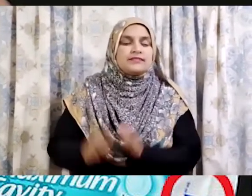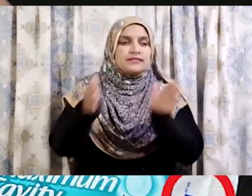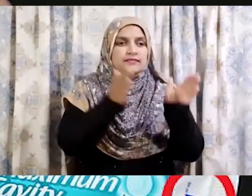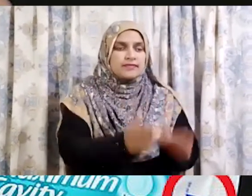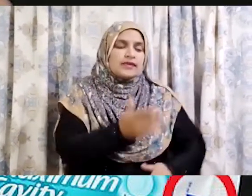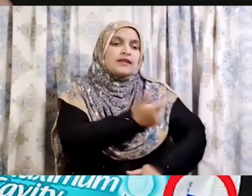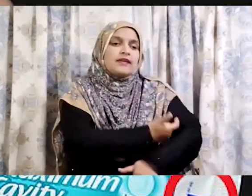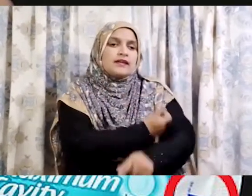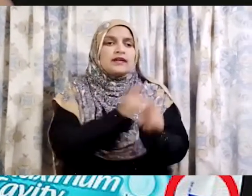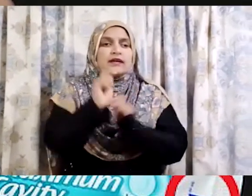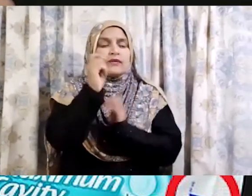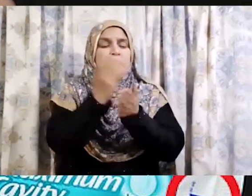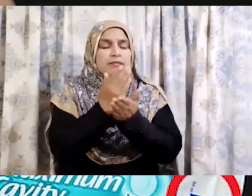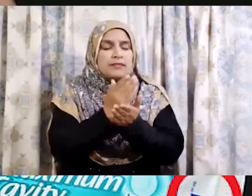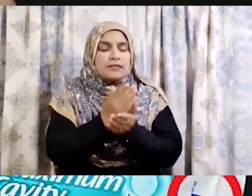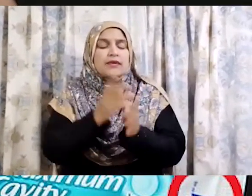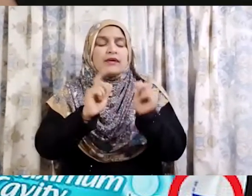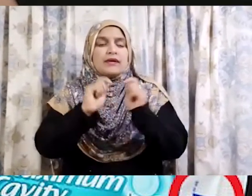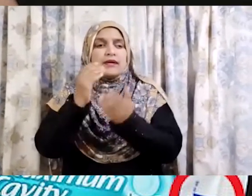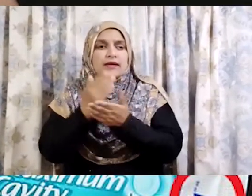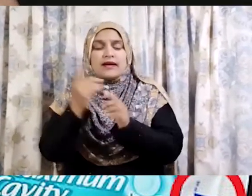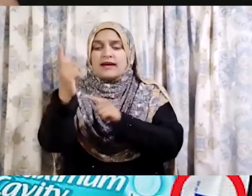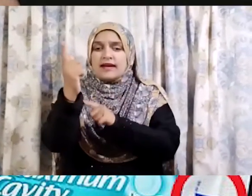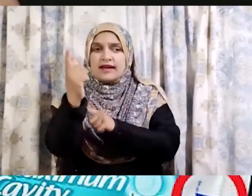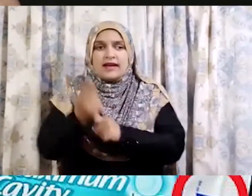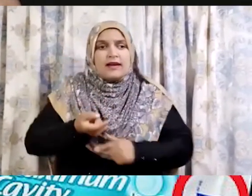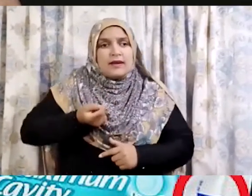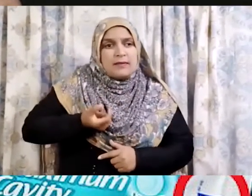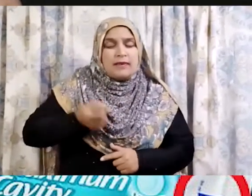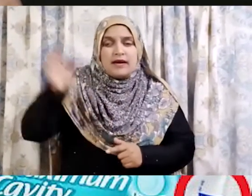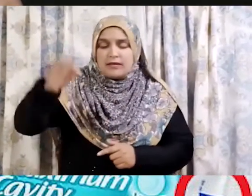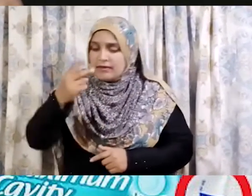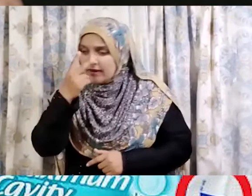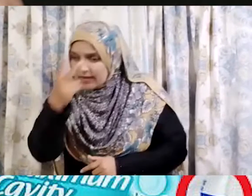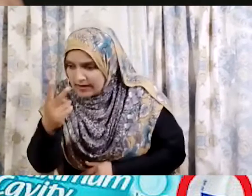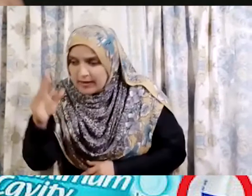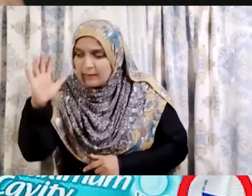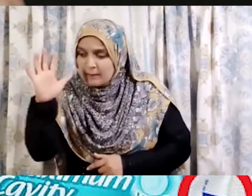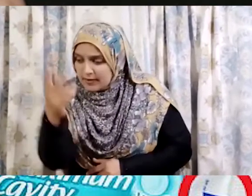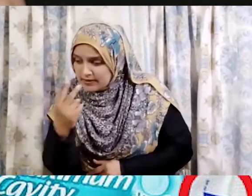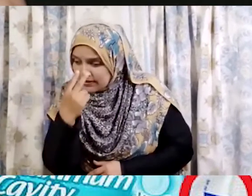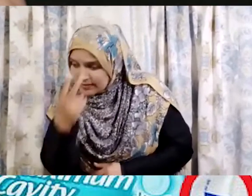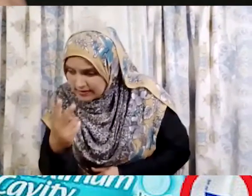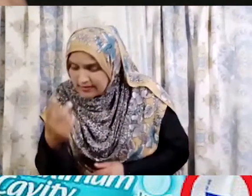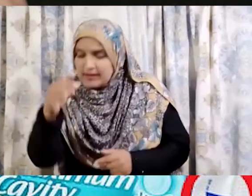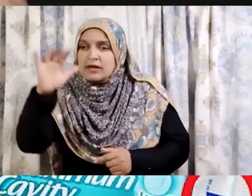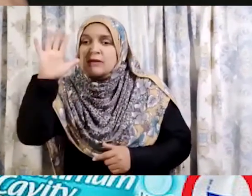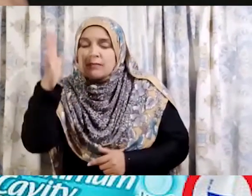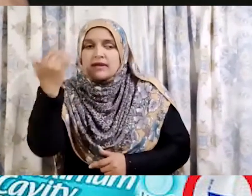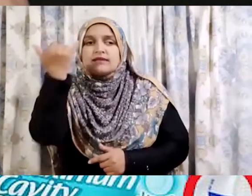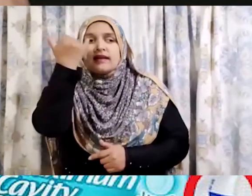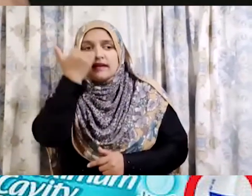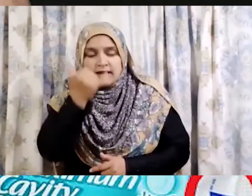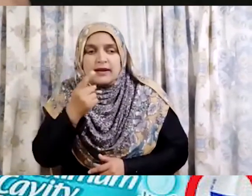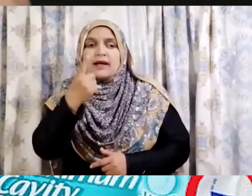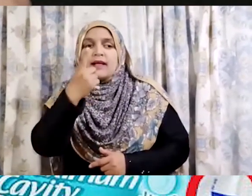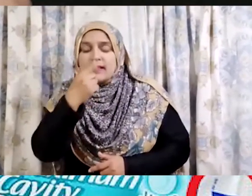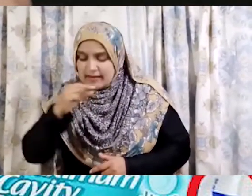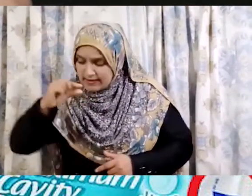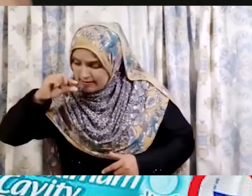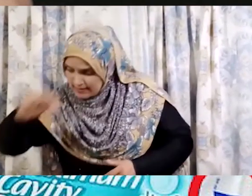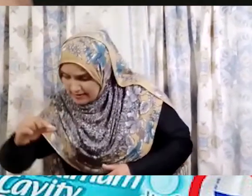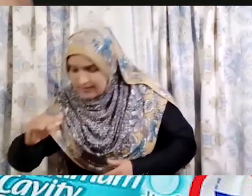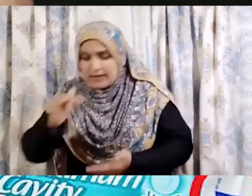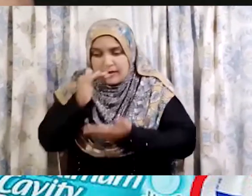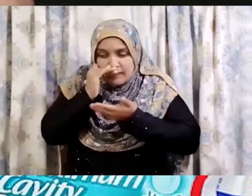नीले रंग का मतलब है कि टुथ पेस्ट में कुदरती अज़ा और दवाएं शामल है ये टुथ पेस्ट दांतों की किसी